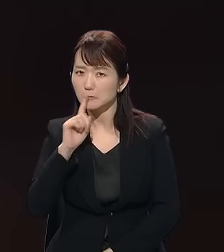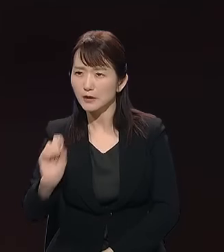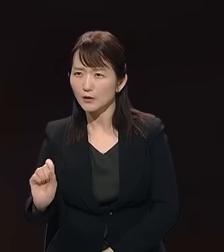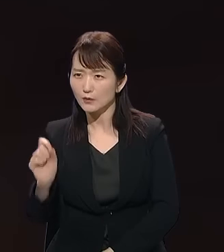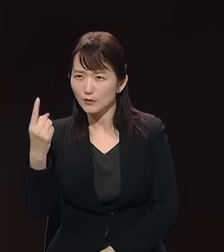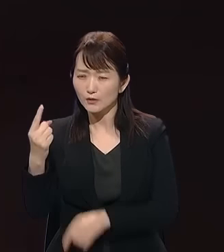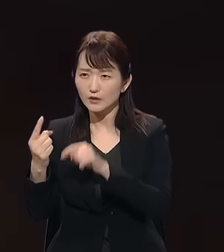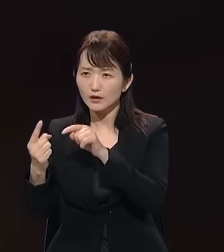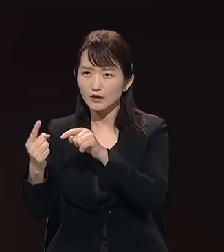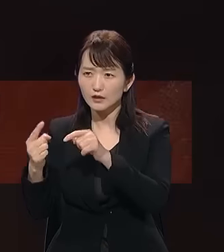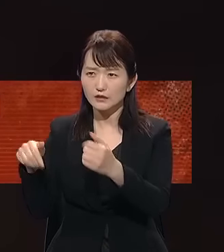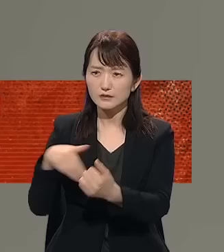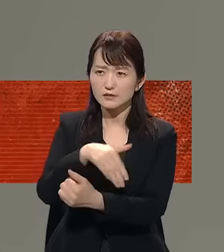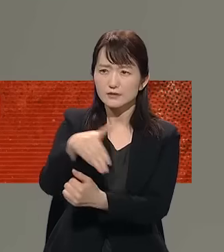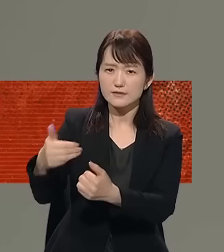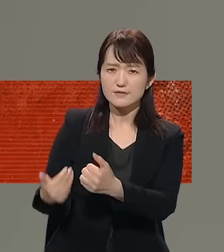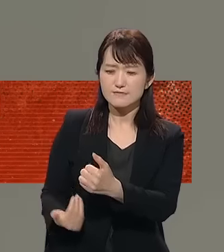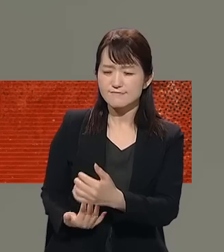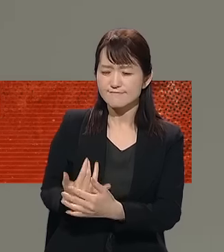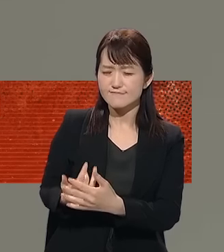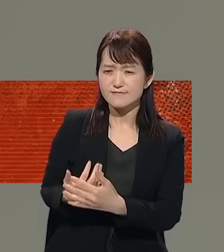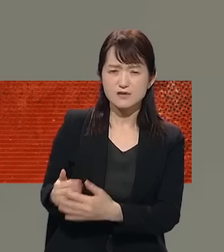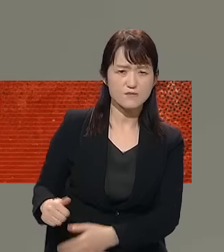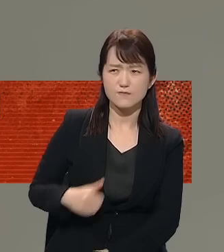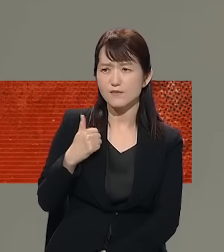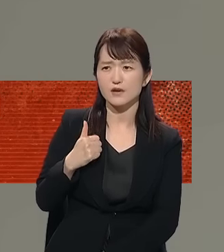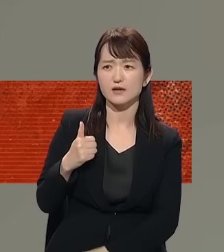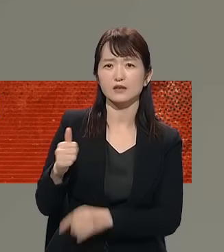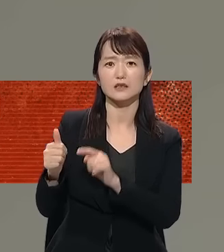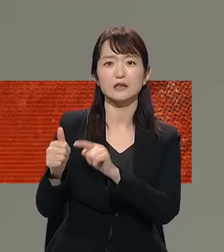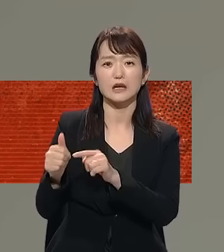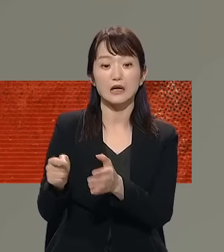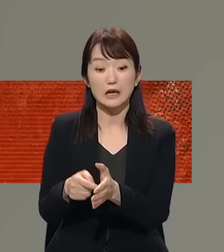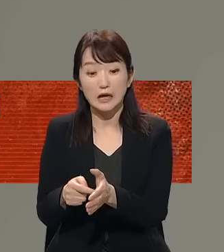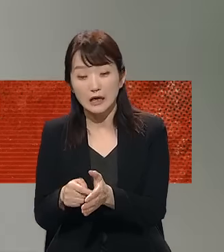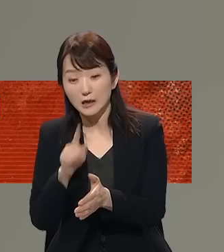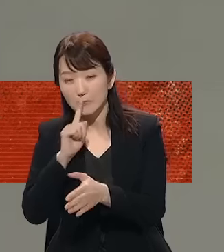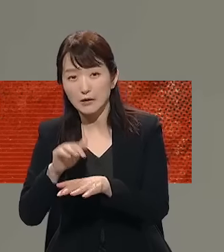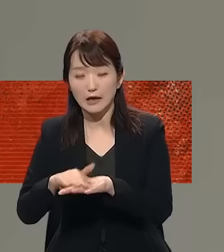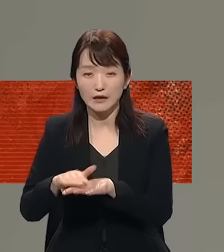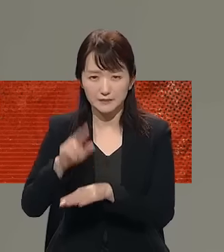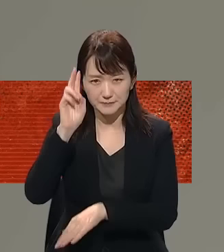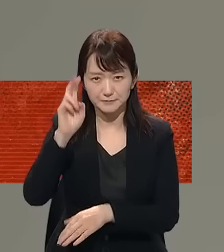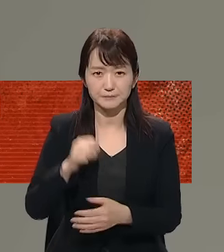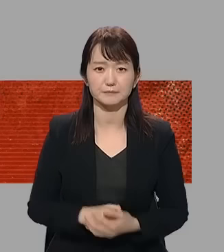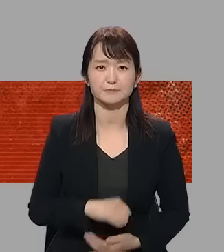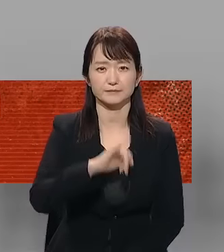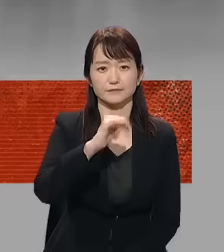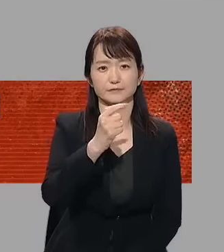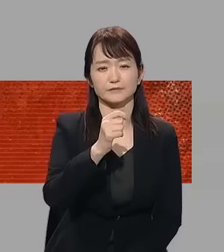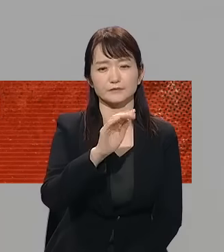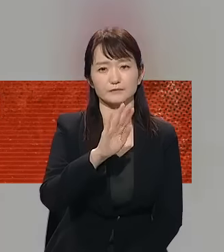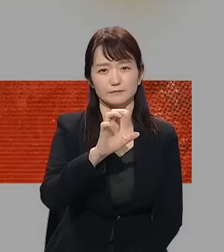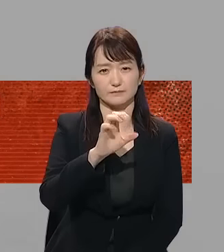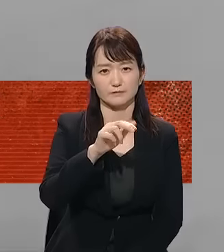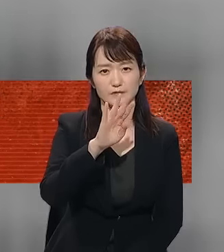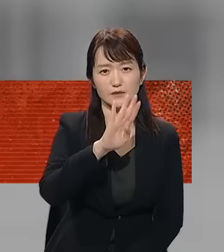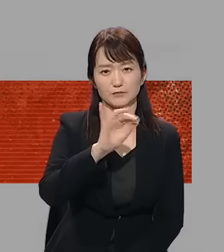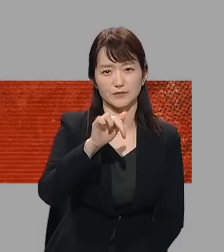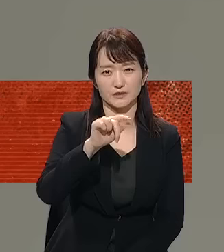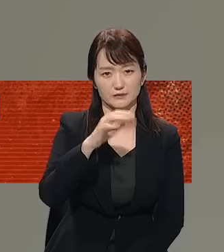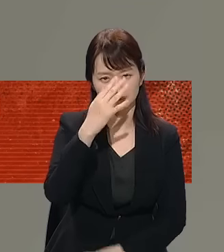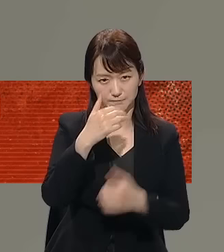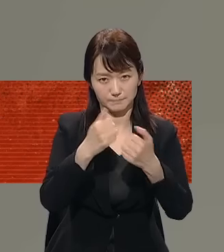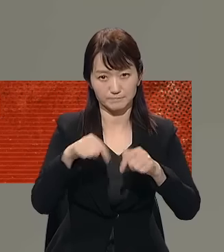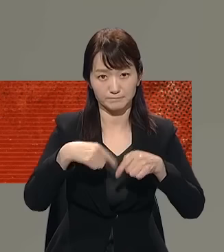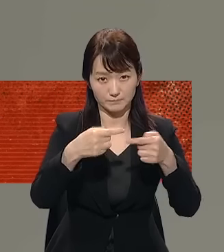뭐이 어른이 막 부글부글 하니까 말이죠이 친구도 좀 급했던게 아닌가 싶습니다네 JTBC 비정상 회담에 출연해서